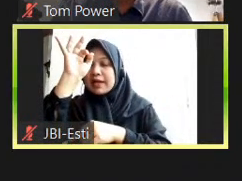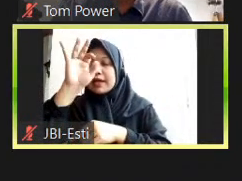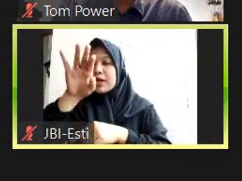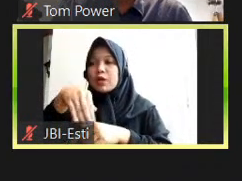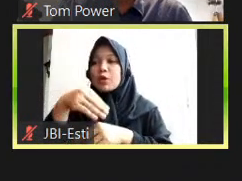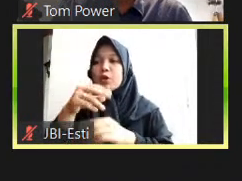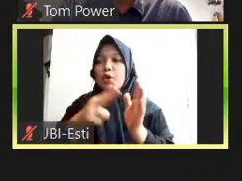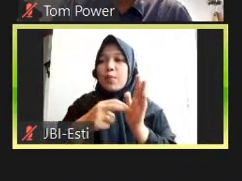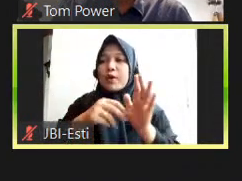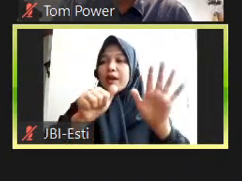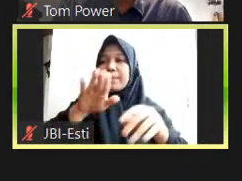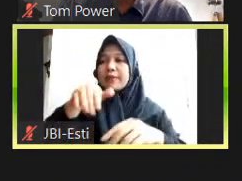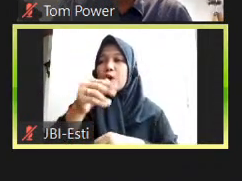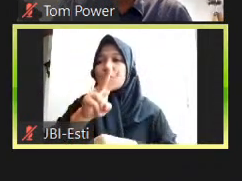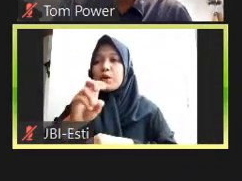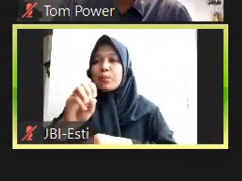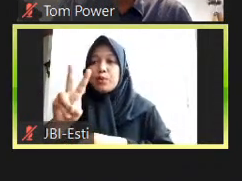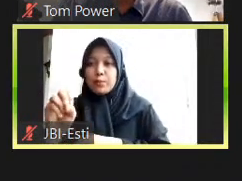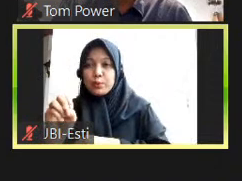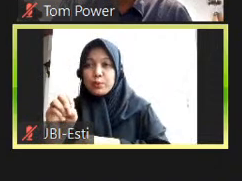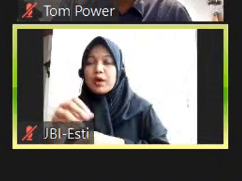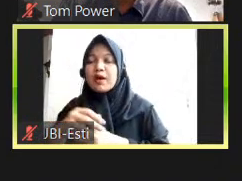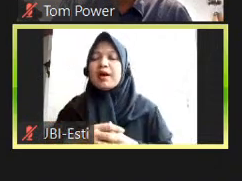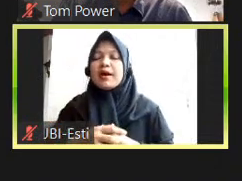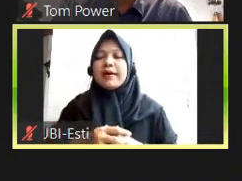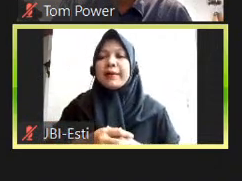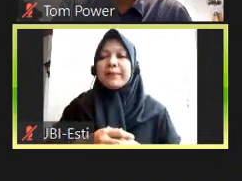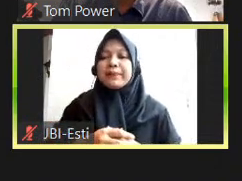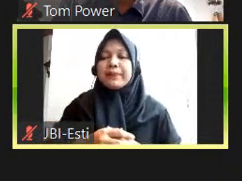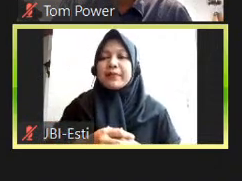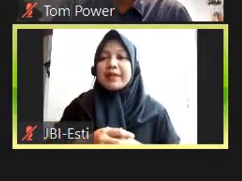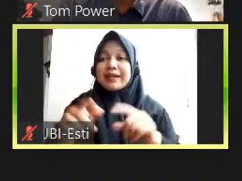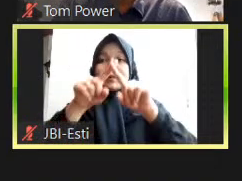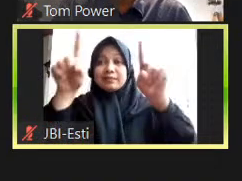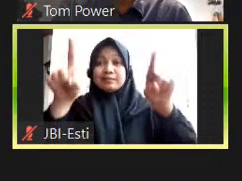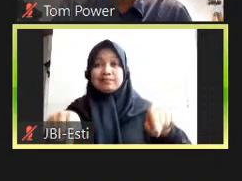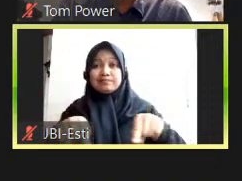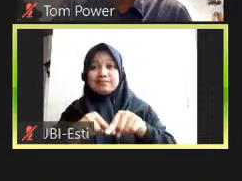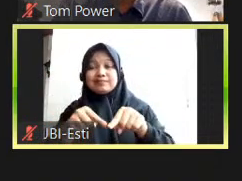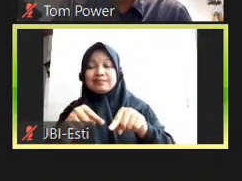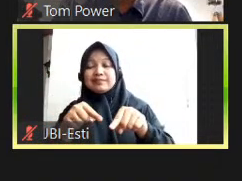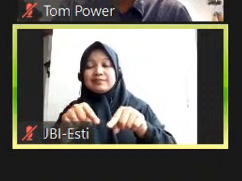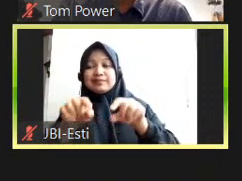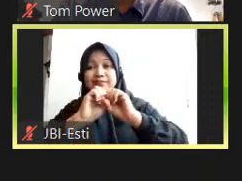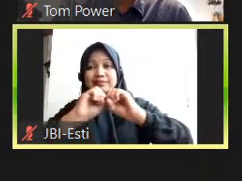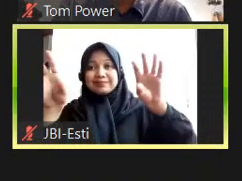itu memperlihatkan bahwa penerapan